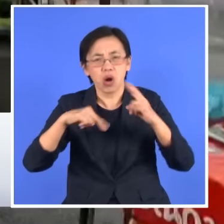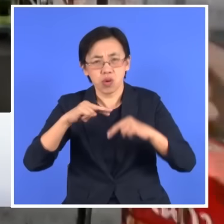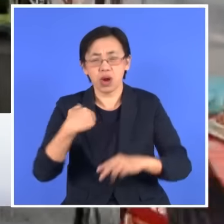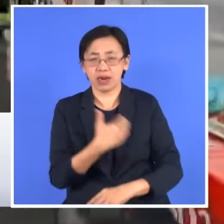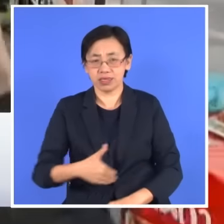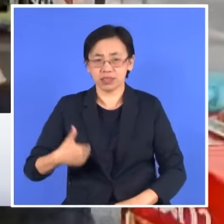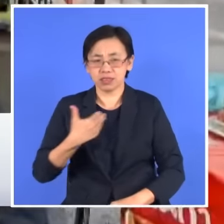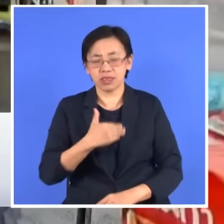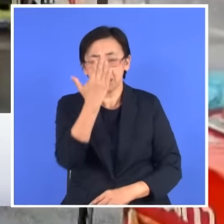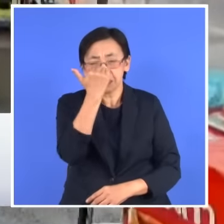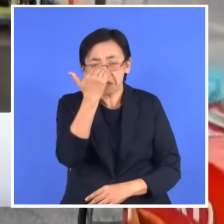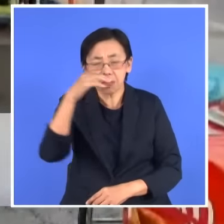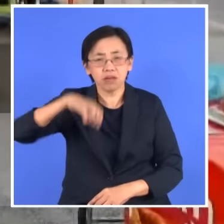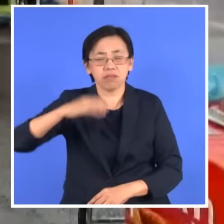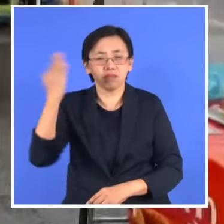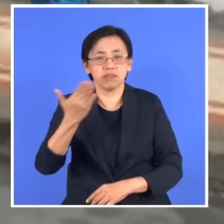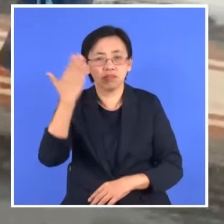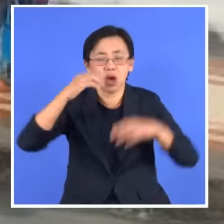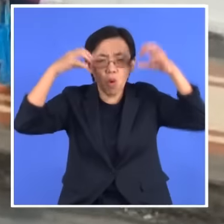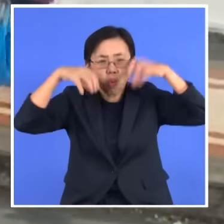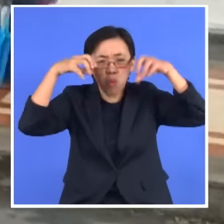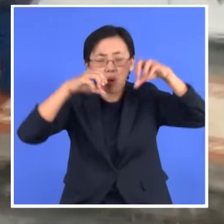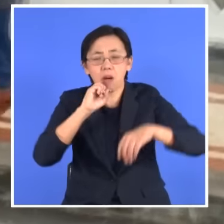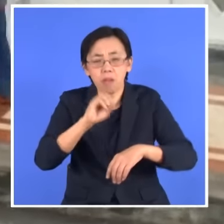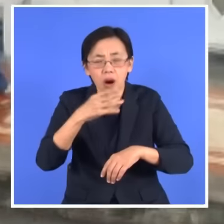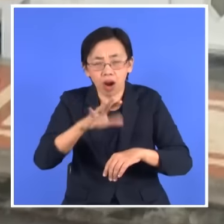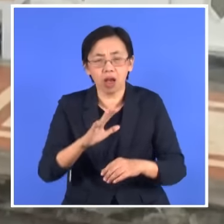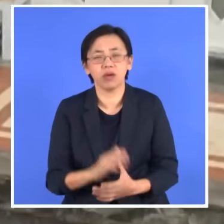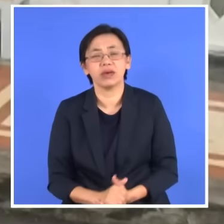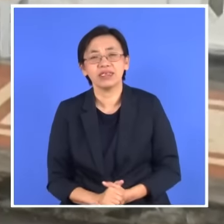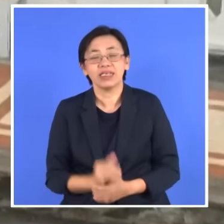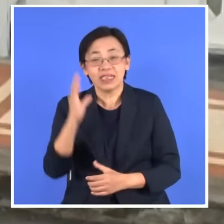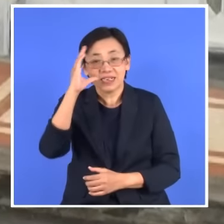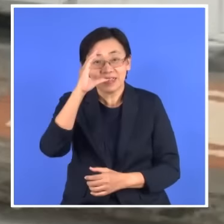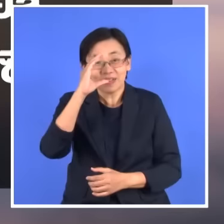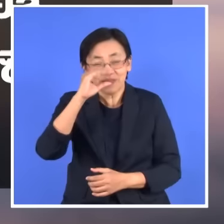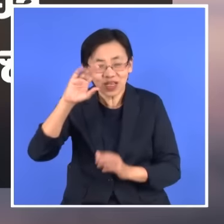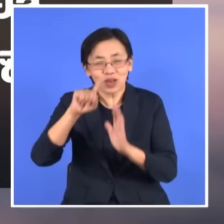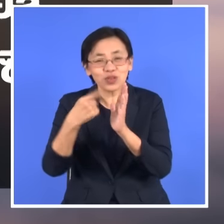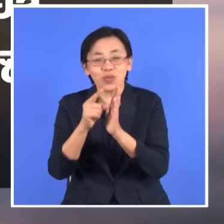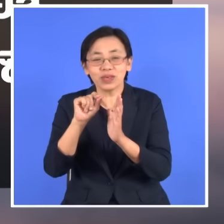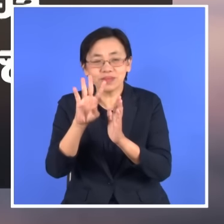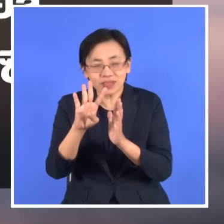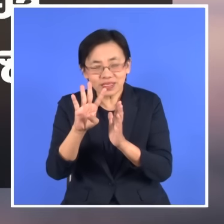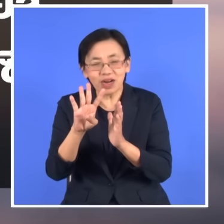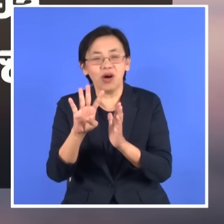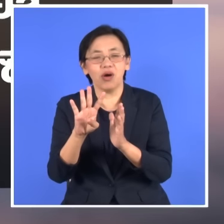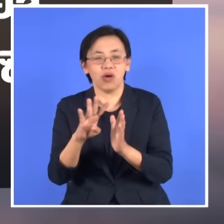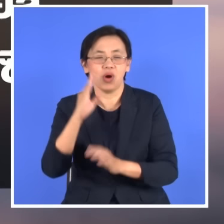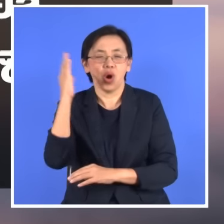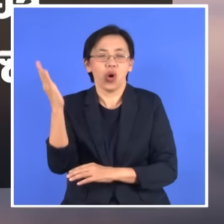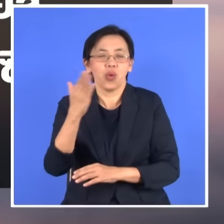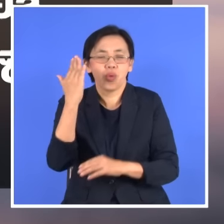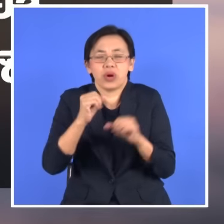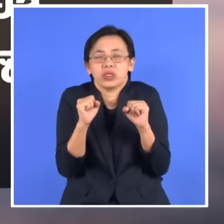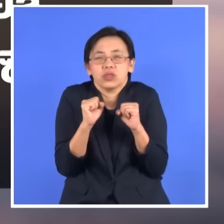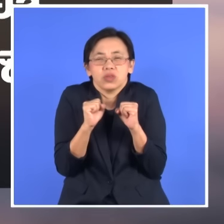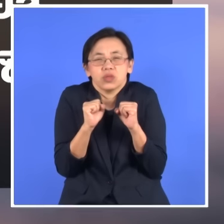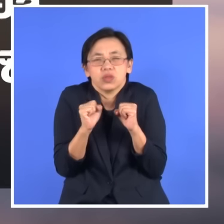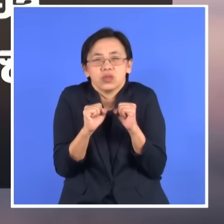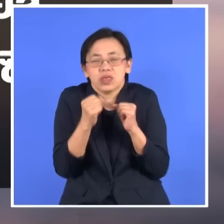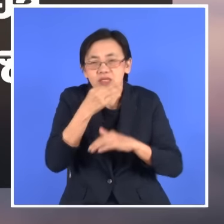ด้วยเพราะว่าทางอุตุนิยมวิทยาเนี่ยเขาก็จะบอกว่า24ชั่วโมงข้างหน้านะคะคือความกดอากาศสูงกำลังค่อนข้างแรงยังคงปกคลุมประเทศไทยและทะเล